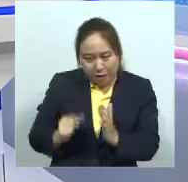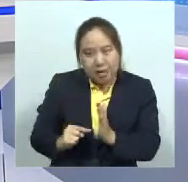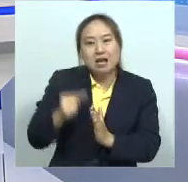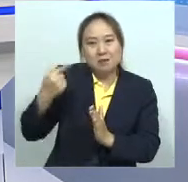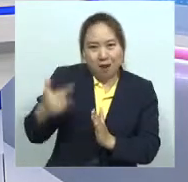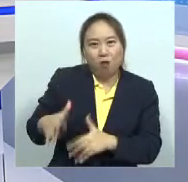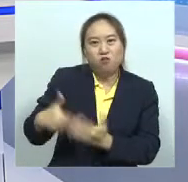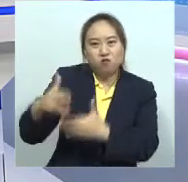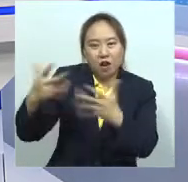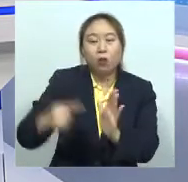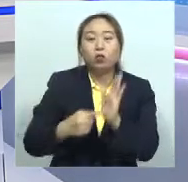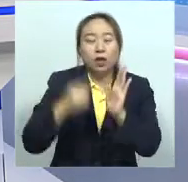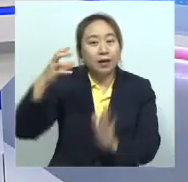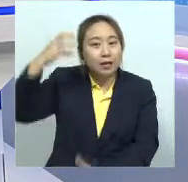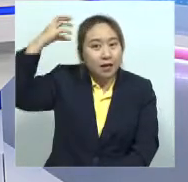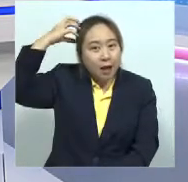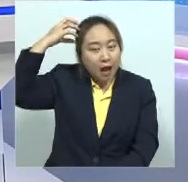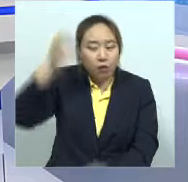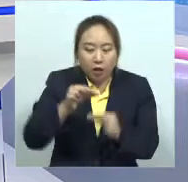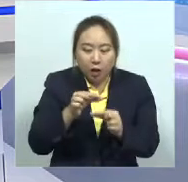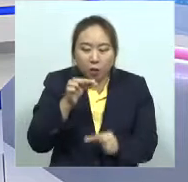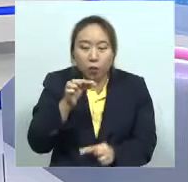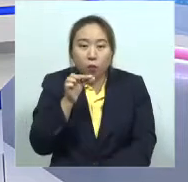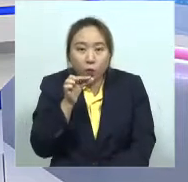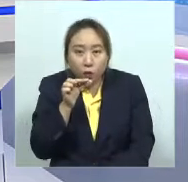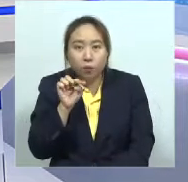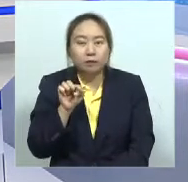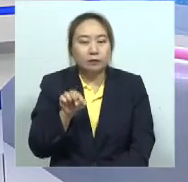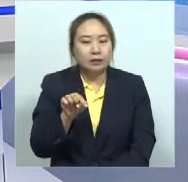ะคะอย ่ างที่สปป.ลาวเองเนี่ยอย่างหลอดก็หันมาใช้หลอด